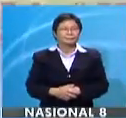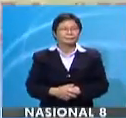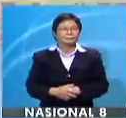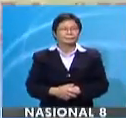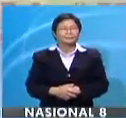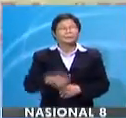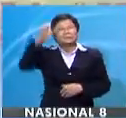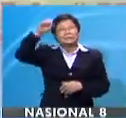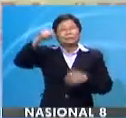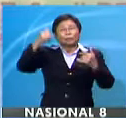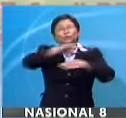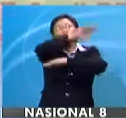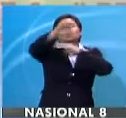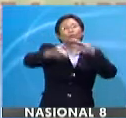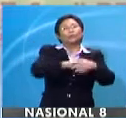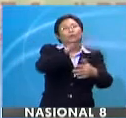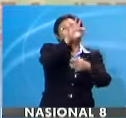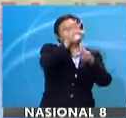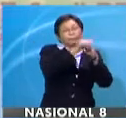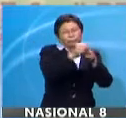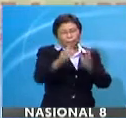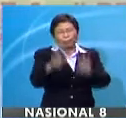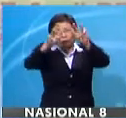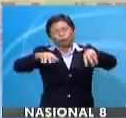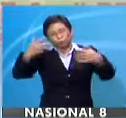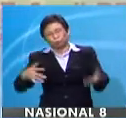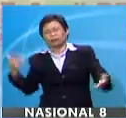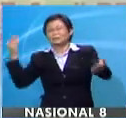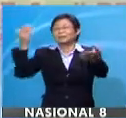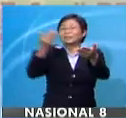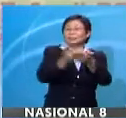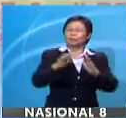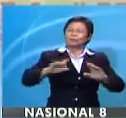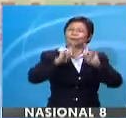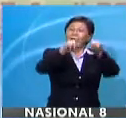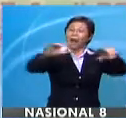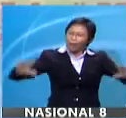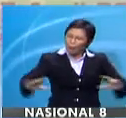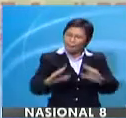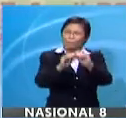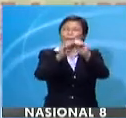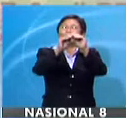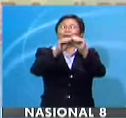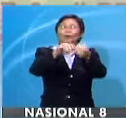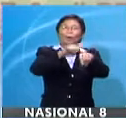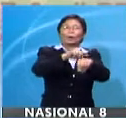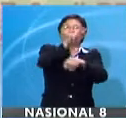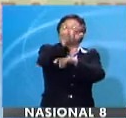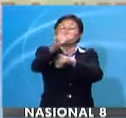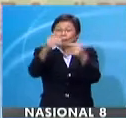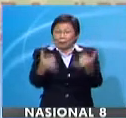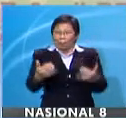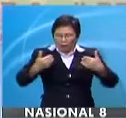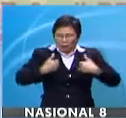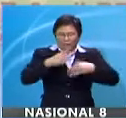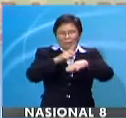Baik, saudara, kini ke semua 9 pemimpin ASEAN telah pun tiba untuk menghadiri Sidang Kemuncak ASEAN yang memasuki edisi ke-26 yang